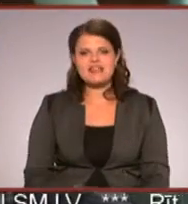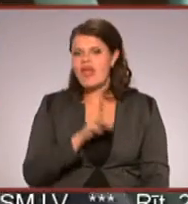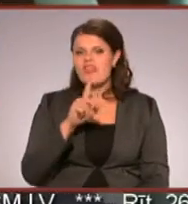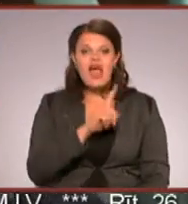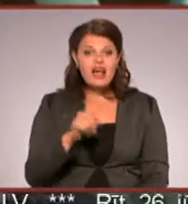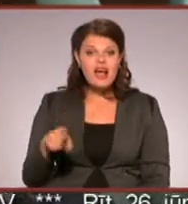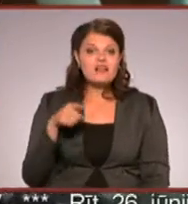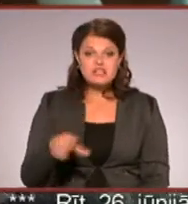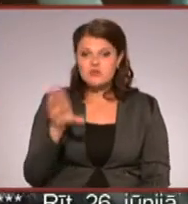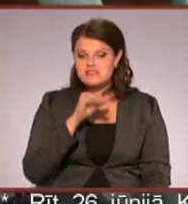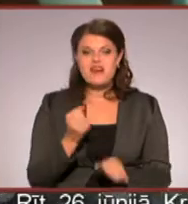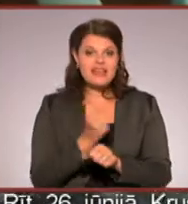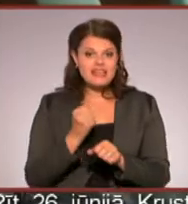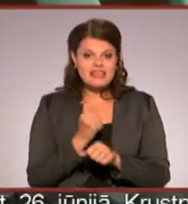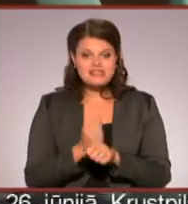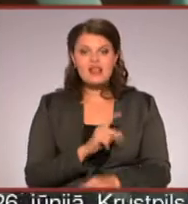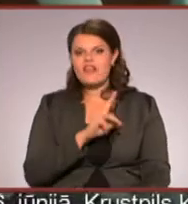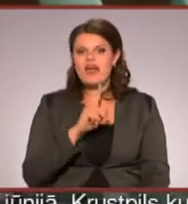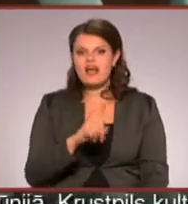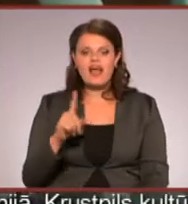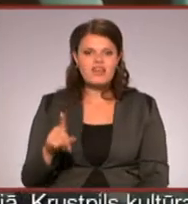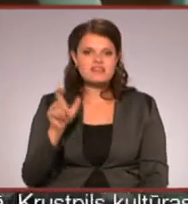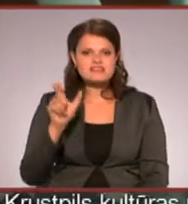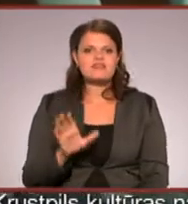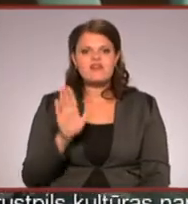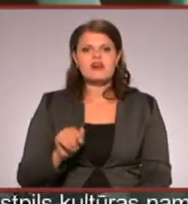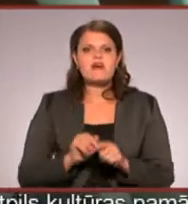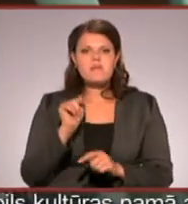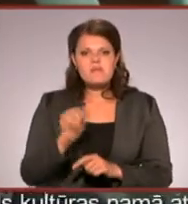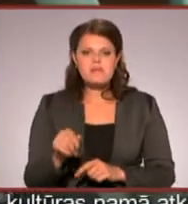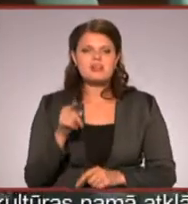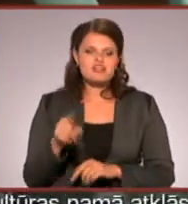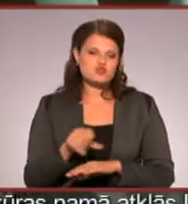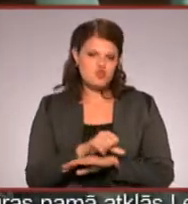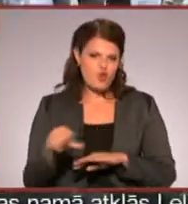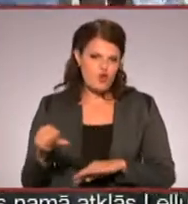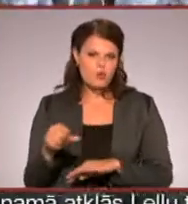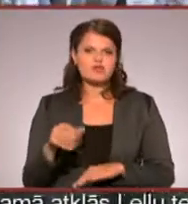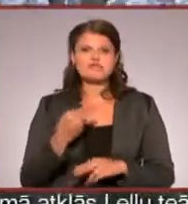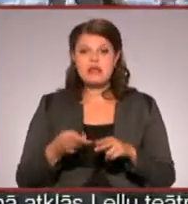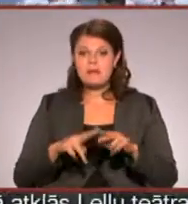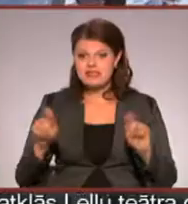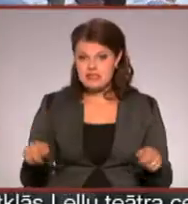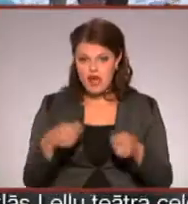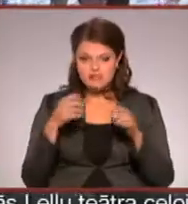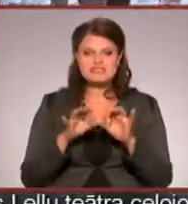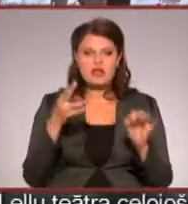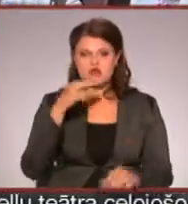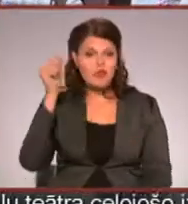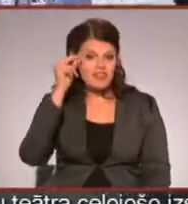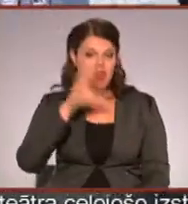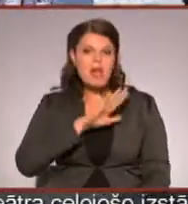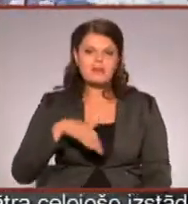Ne katram tas padodas, jo ne katrs cilvēks spēj pārkāpt šo robežu stiepšanos, kas ir ļoti sāpīgas. Tāpēc audzināšana sāks no treniņiem un tikai